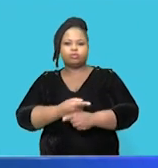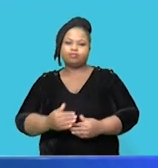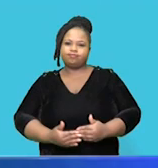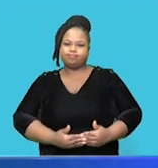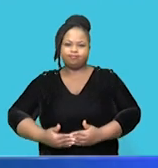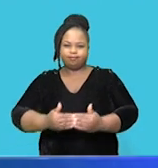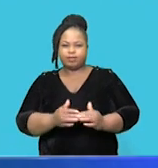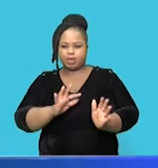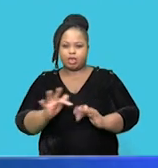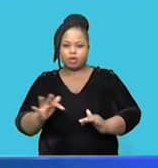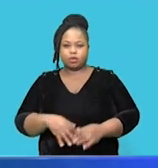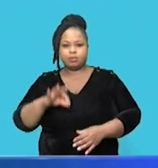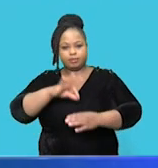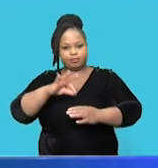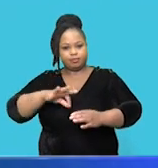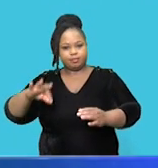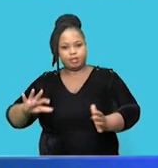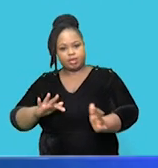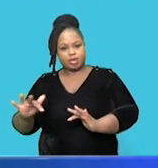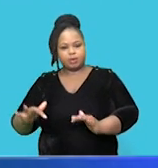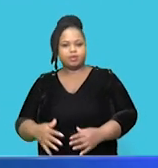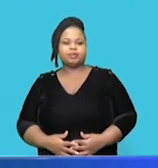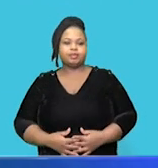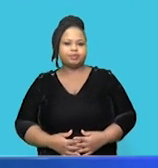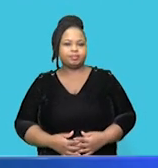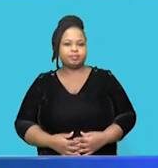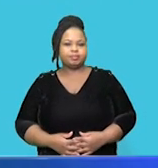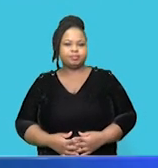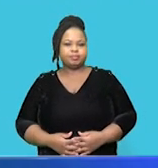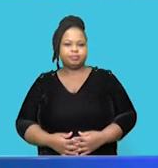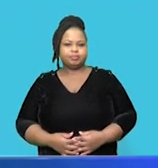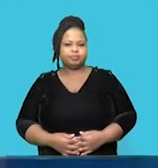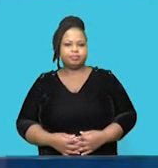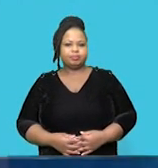ukunakekela ukutshala imifino ngokunjalo nokunakekela ingadi.